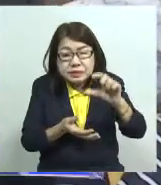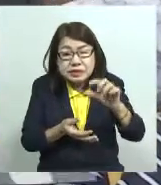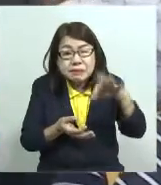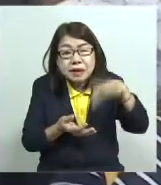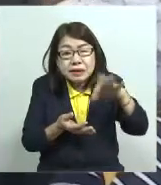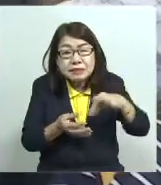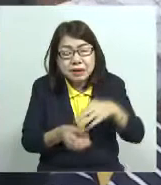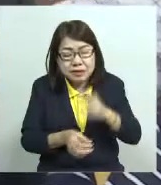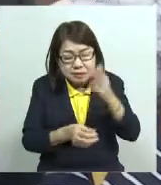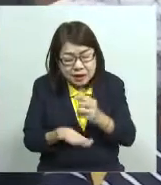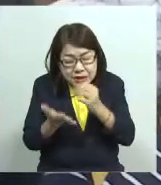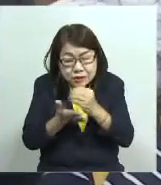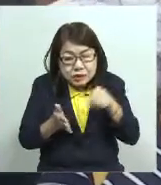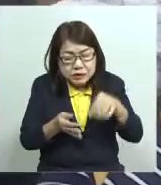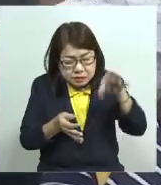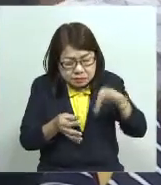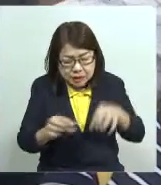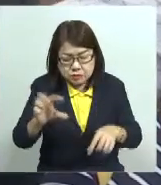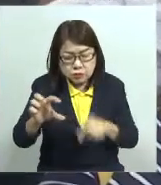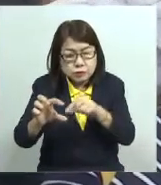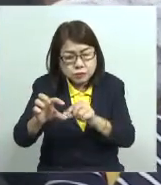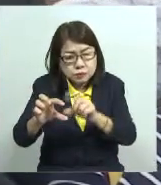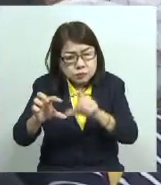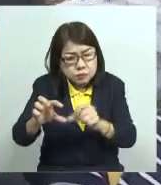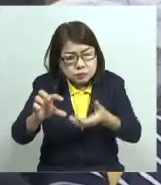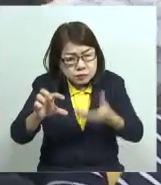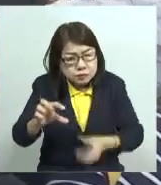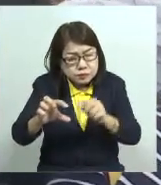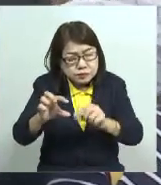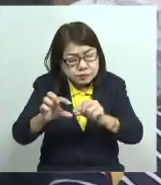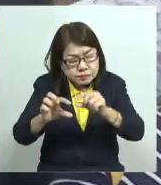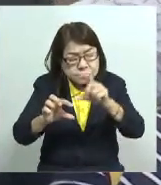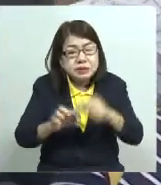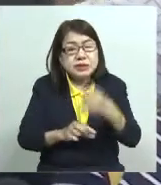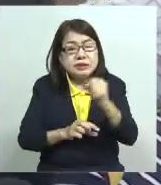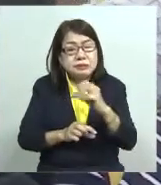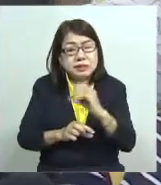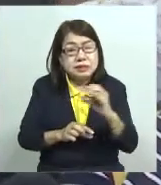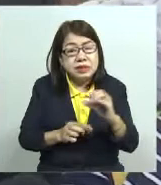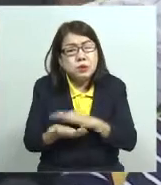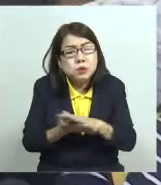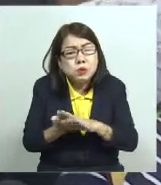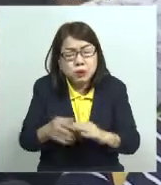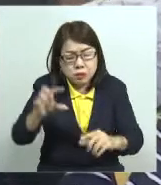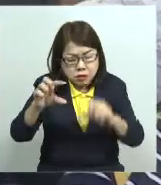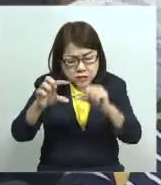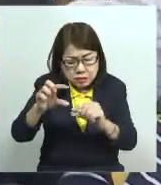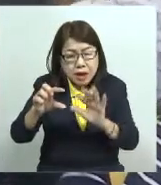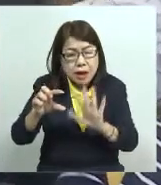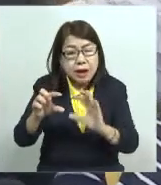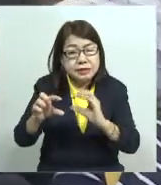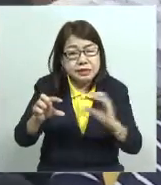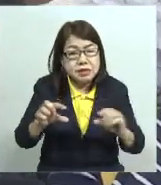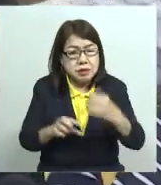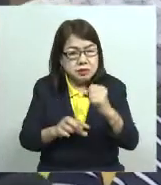ที่ เป็นขวดละประมาณ10ไม่เกิน10ซีซีเนี่ยนะครับเอ้ยโทษ5ซีซีพูดผิดเมื่อกี้เจอขวด